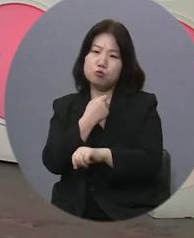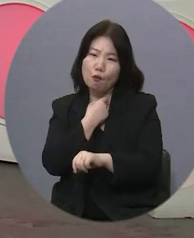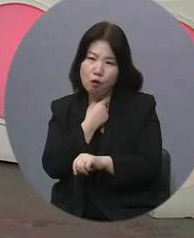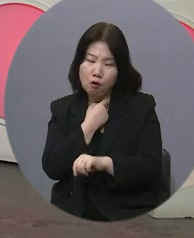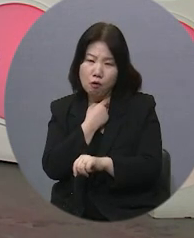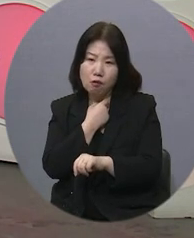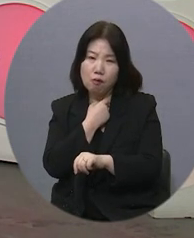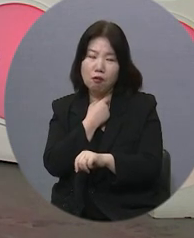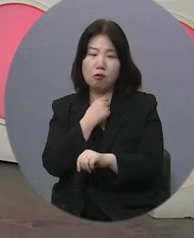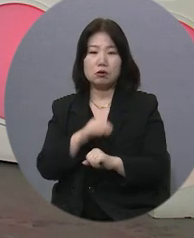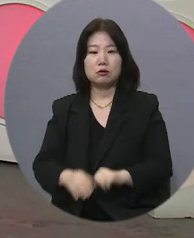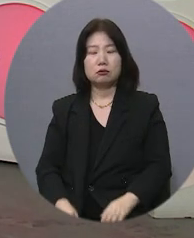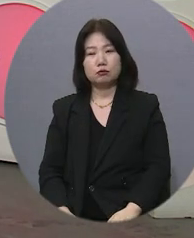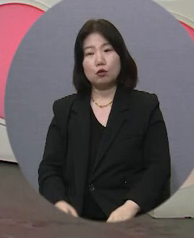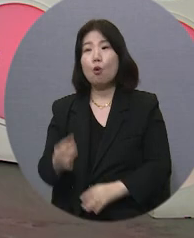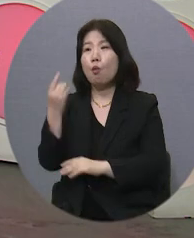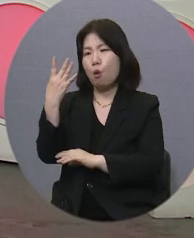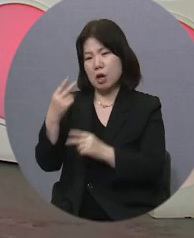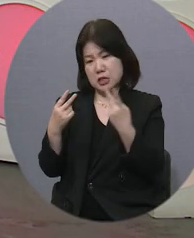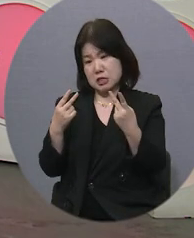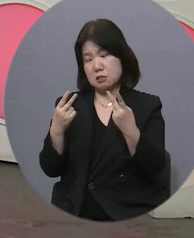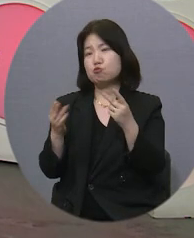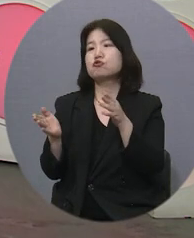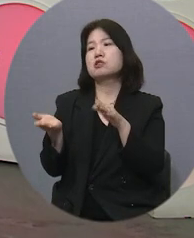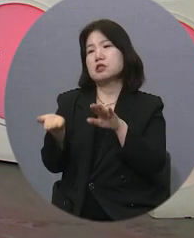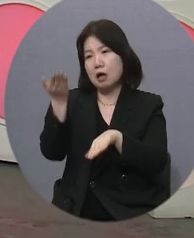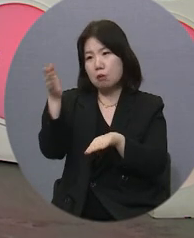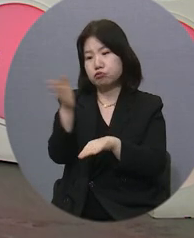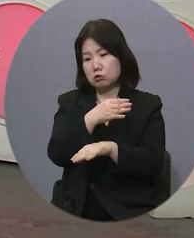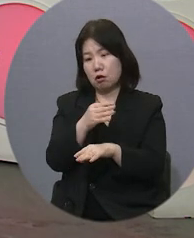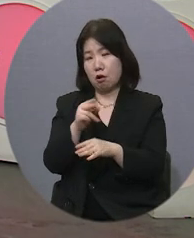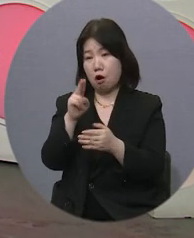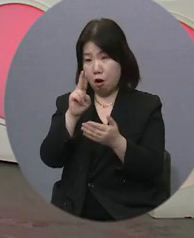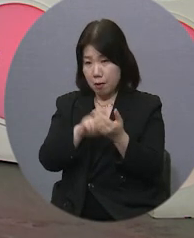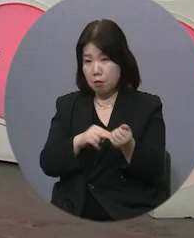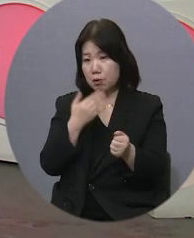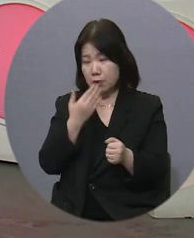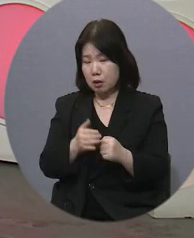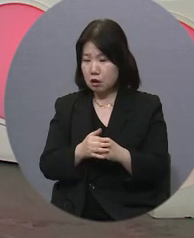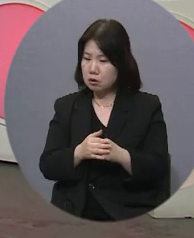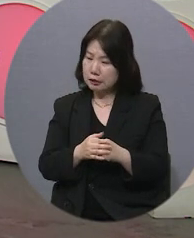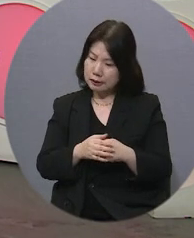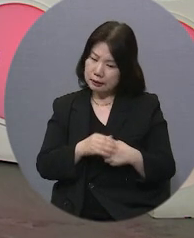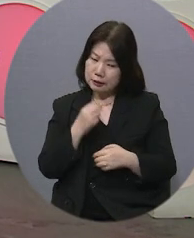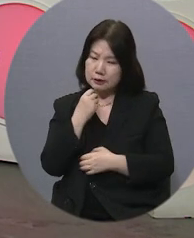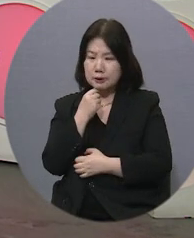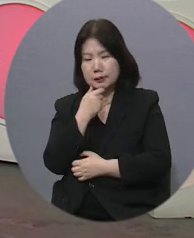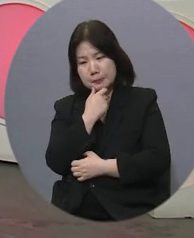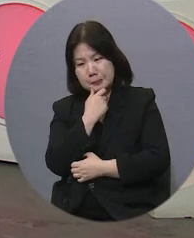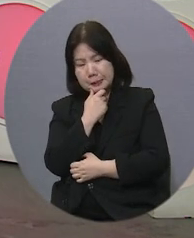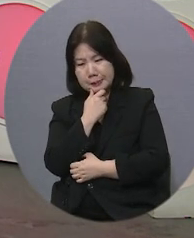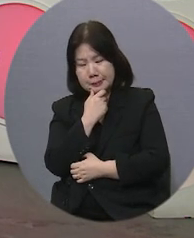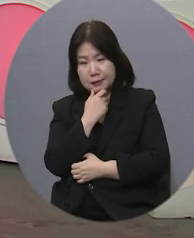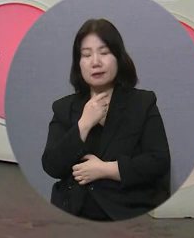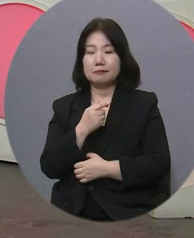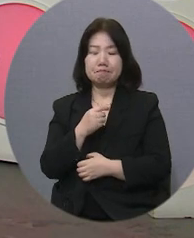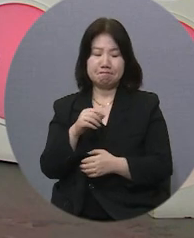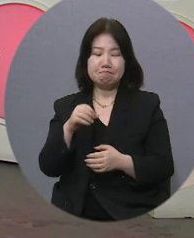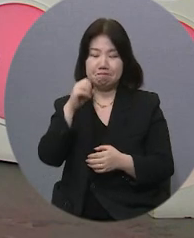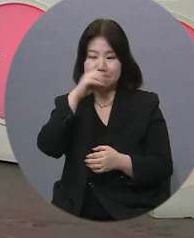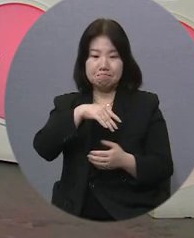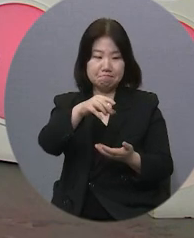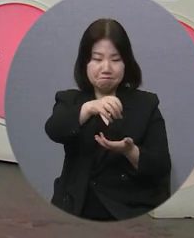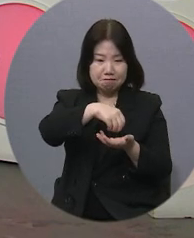했습니다. 원래는 2인분부터 판매하여 잠시 망설이다 포장 용기를 가져와 전을